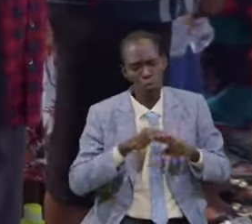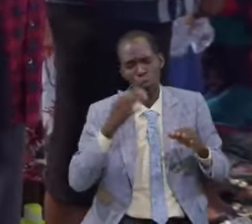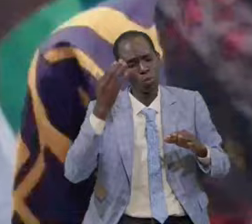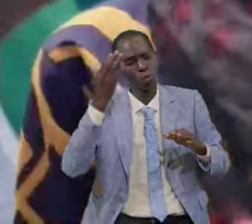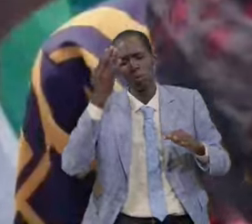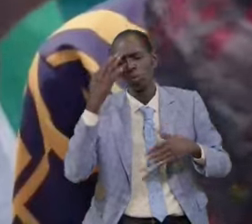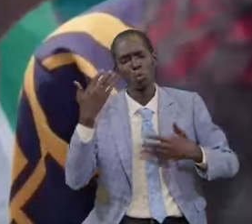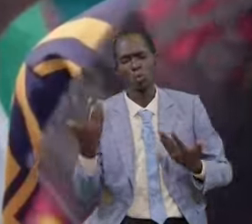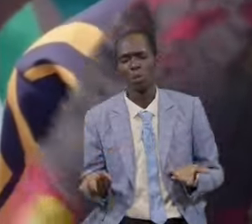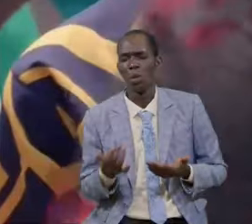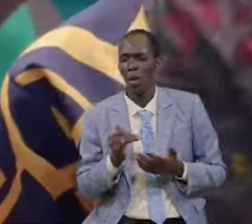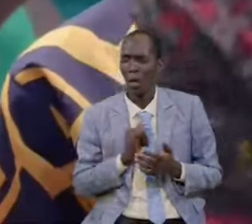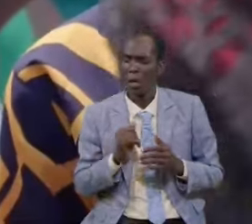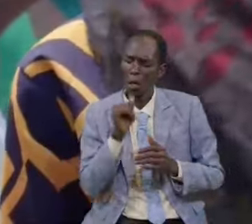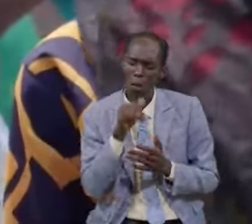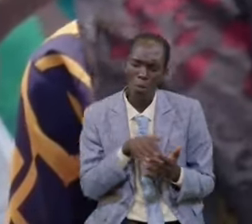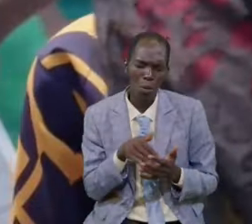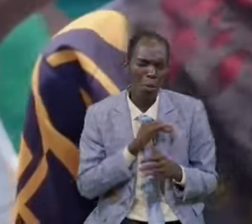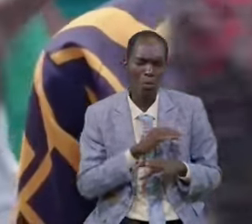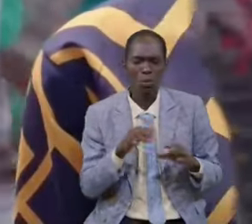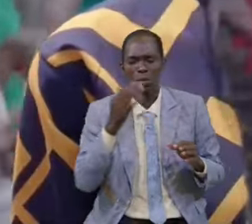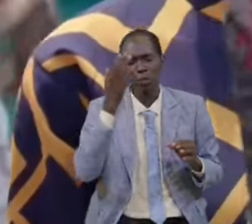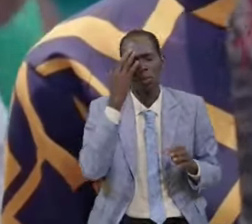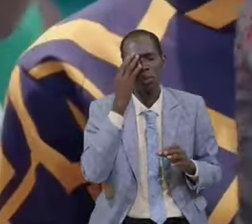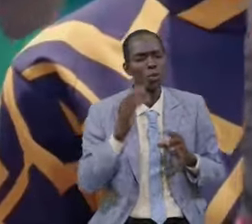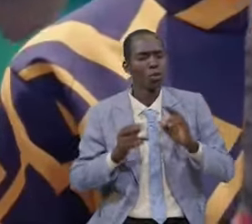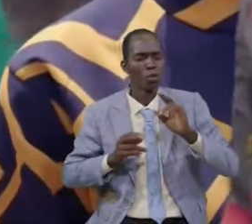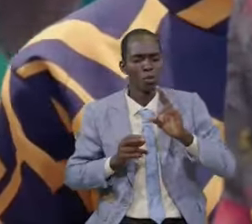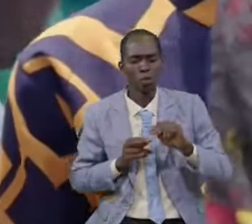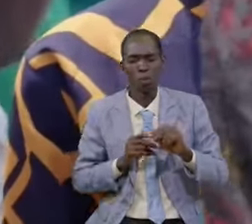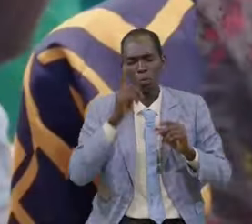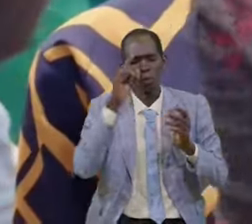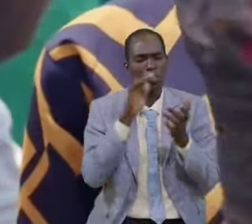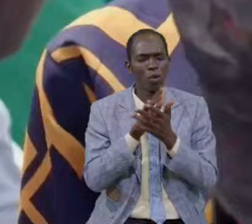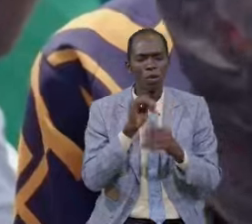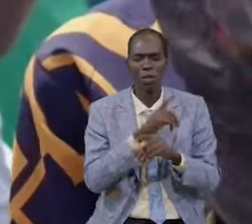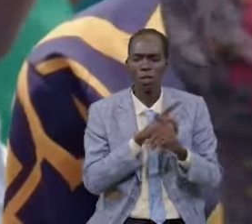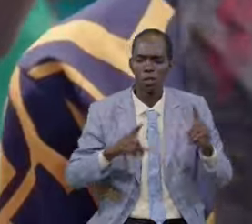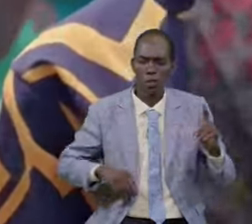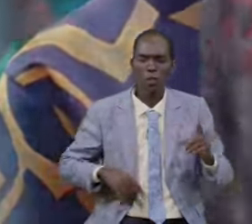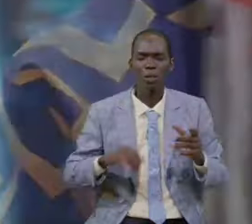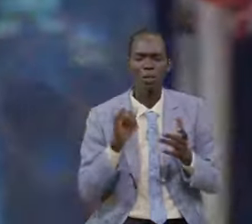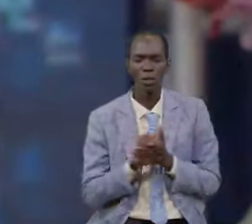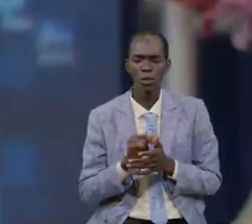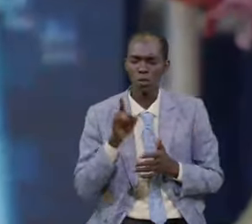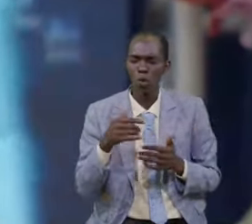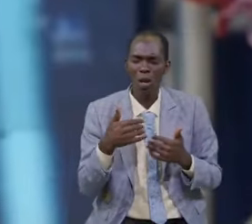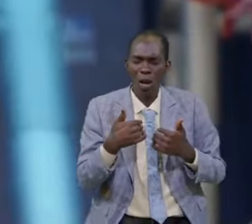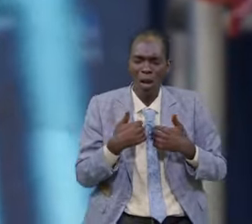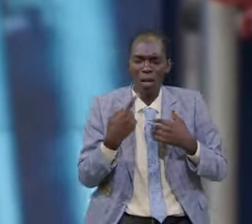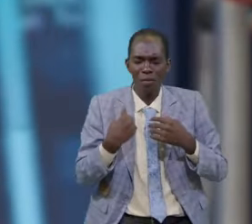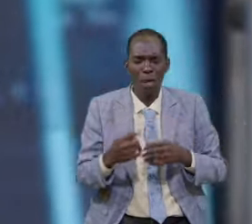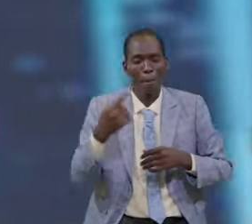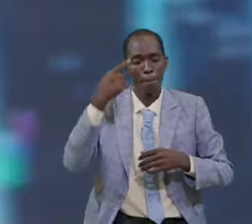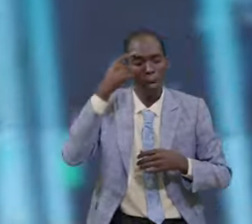as la pensée. Tu dis avec Dieu de mon côté. Moi, du côté de Dieu, j'ai la pensée, le